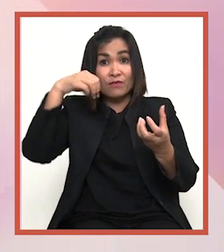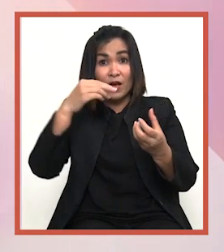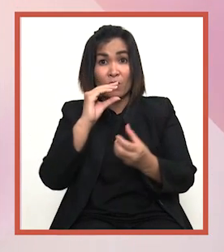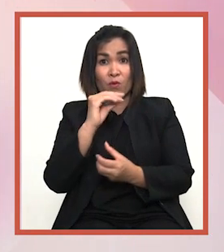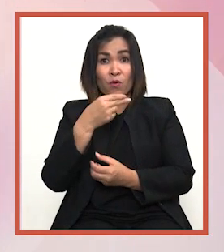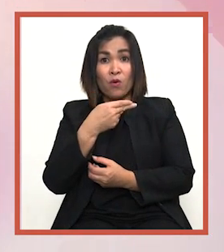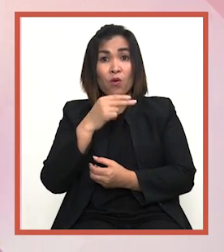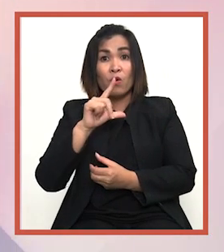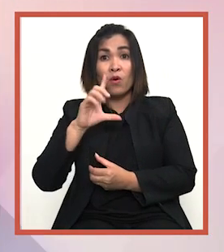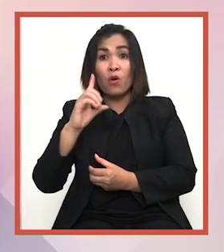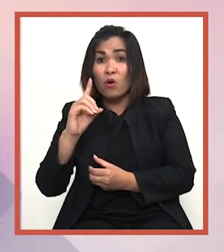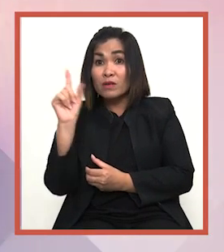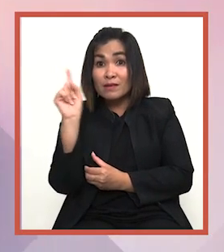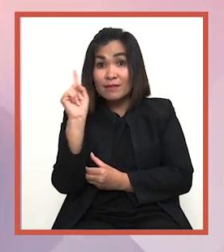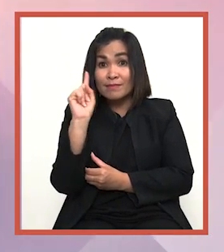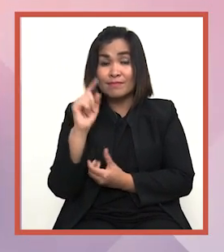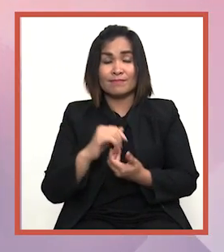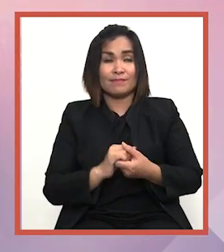โหลดในอันนี้ก็คืออะไร